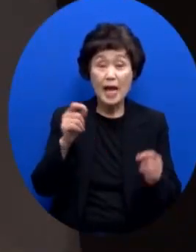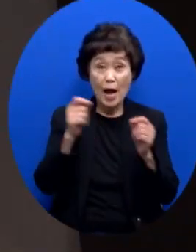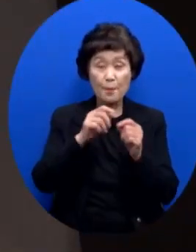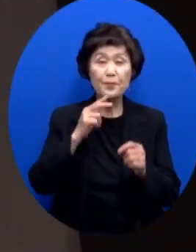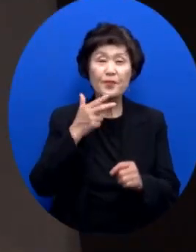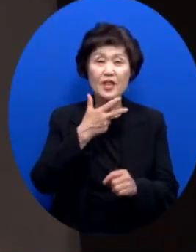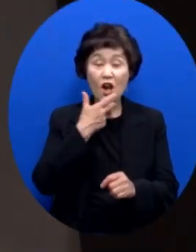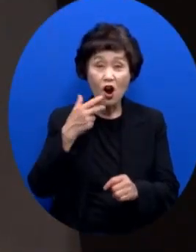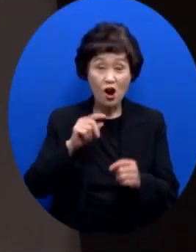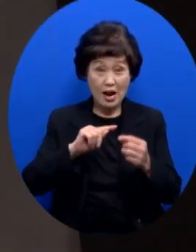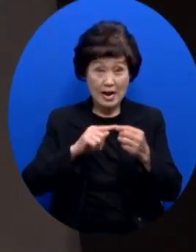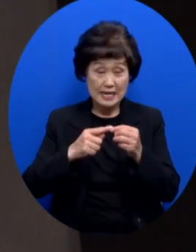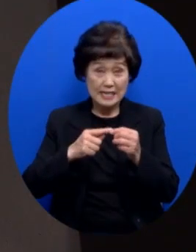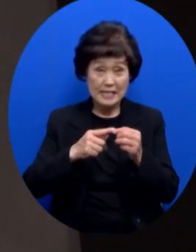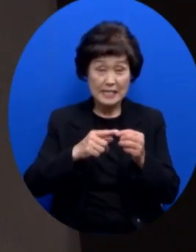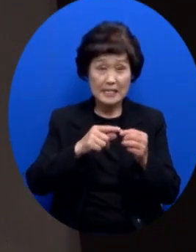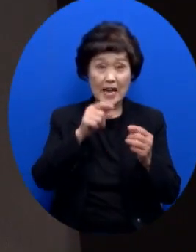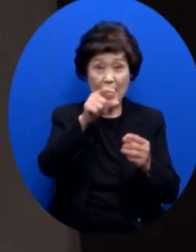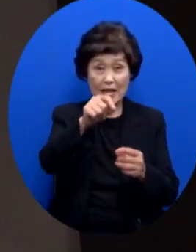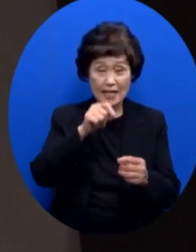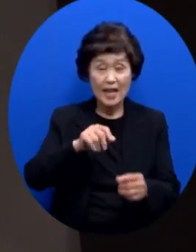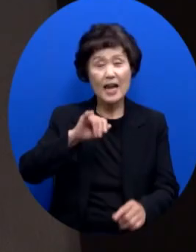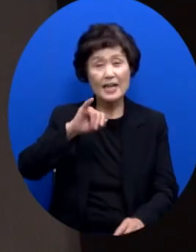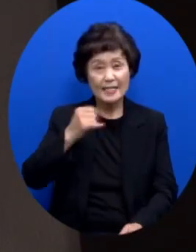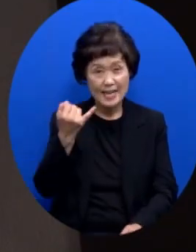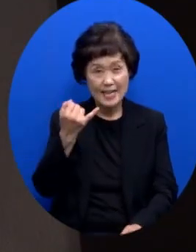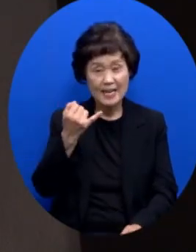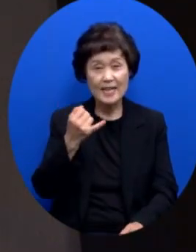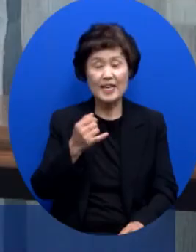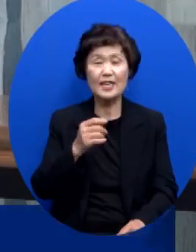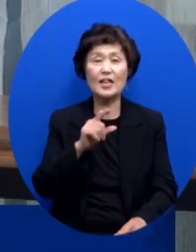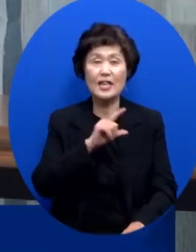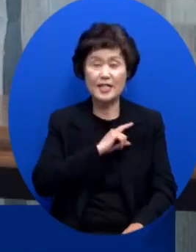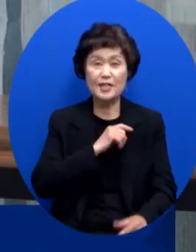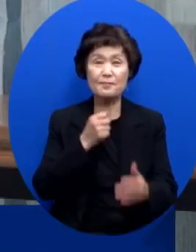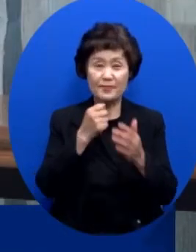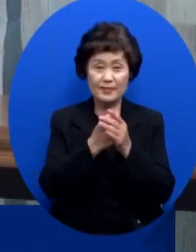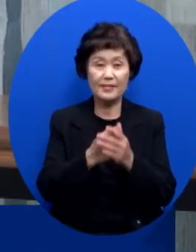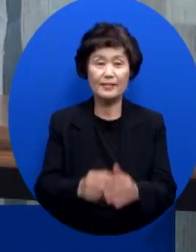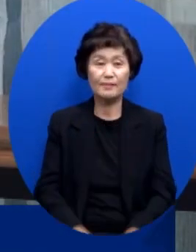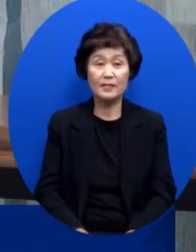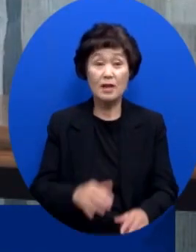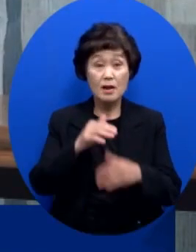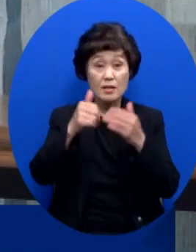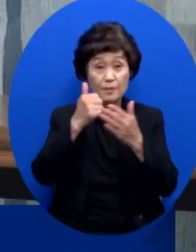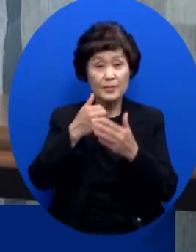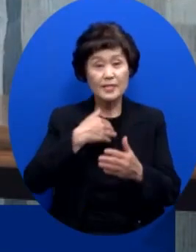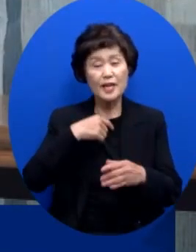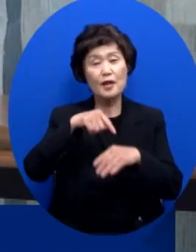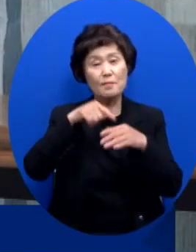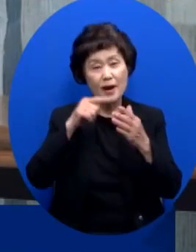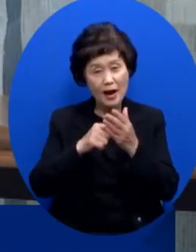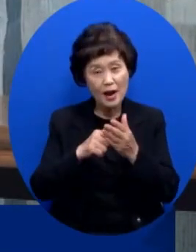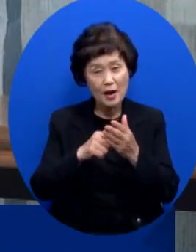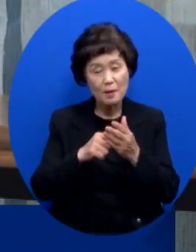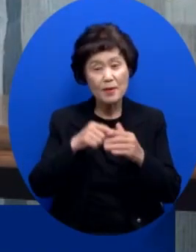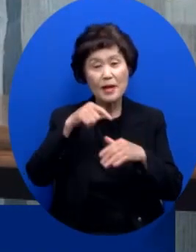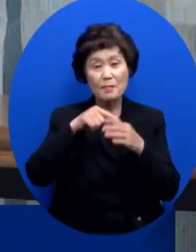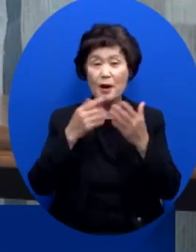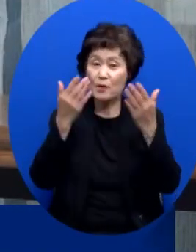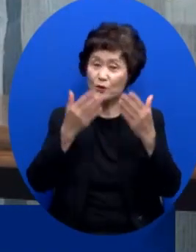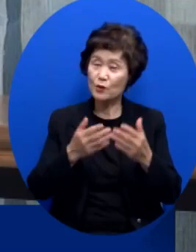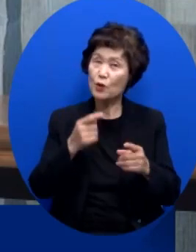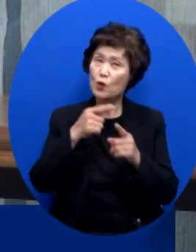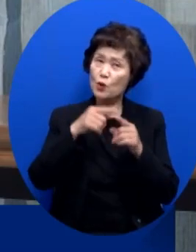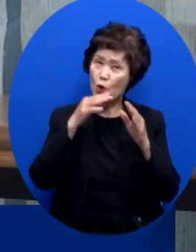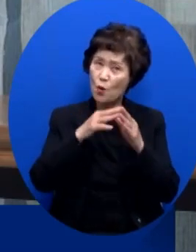따 카페제이라는 이름을 지었습니다. 새벽에 하나님 제 마음에 그런 마음을 주시더라고요. 교회가